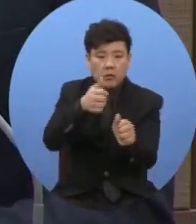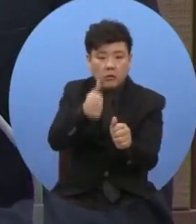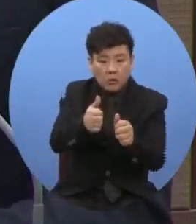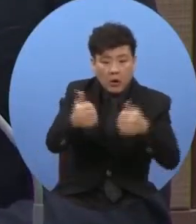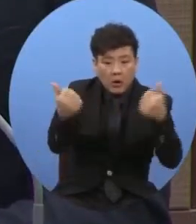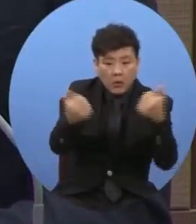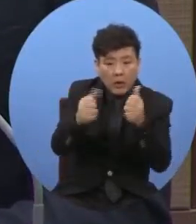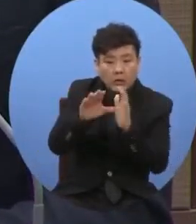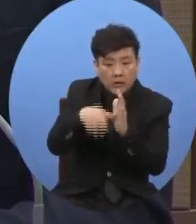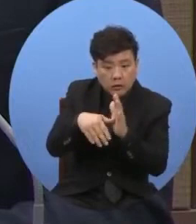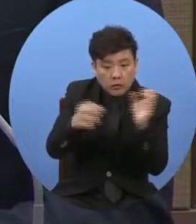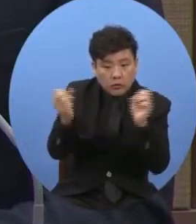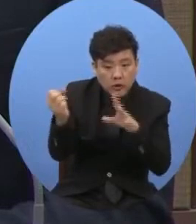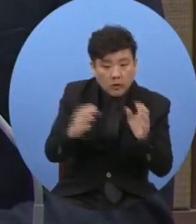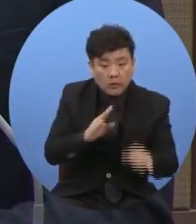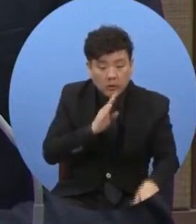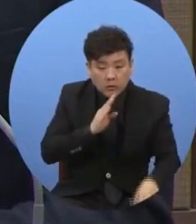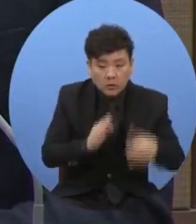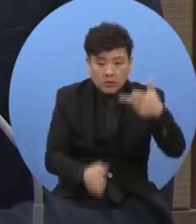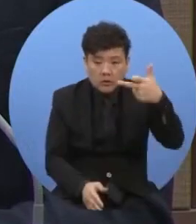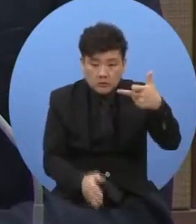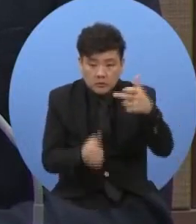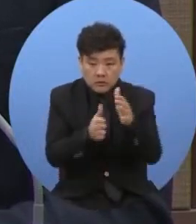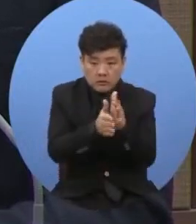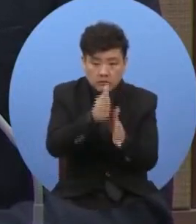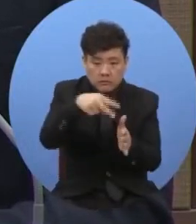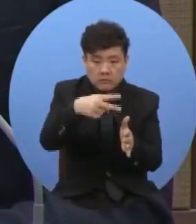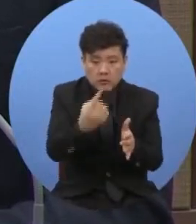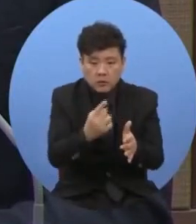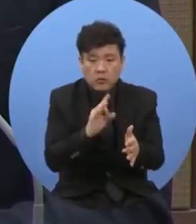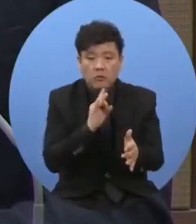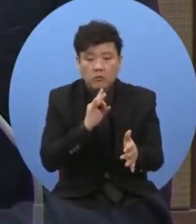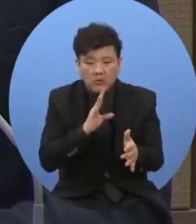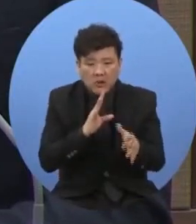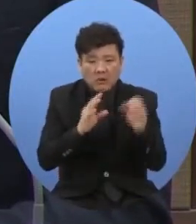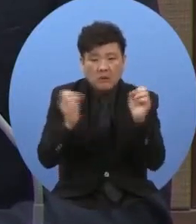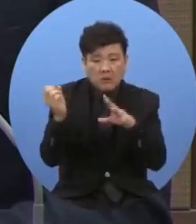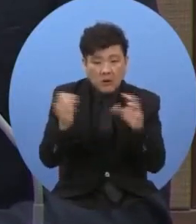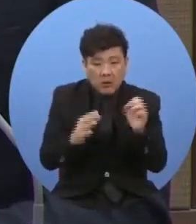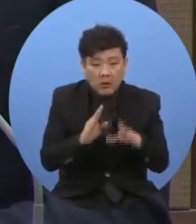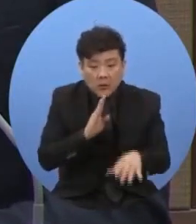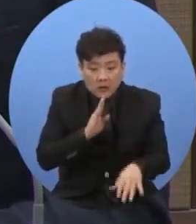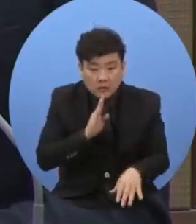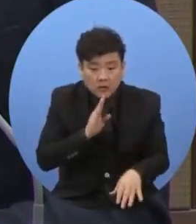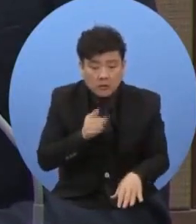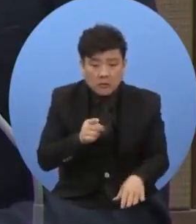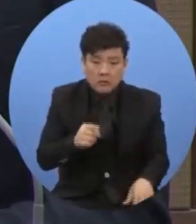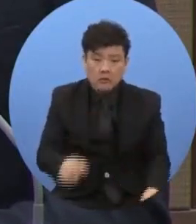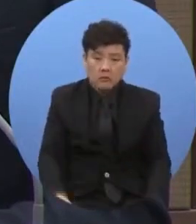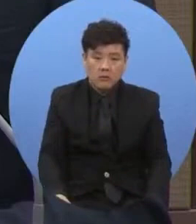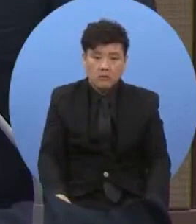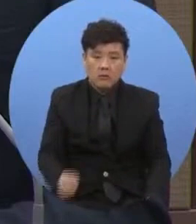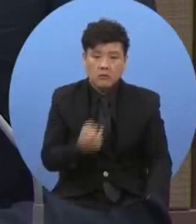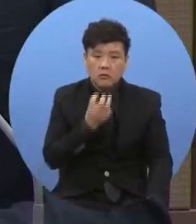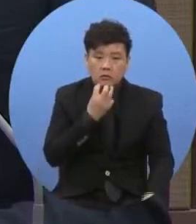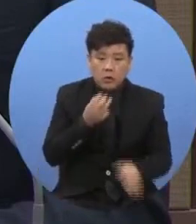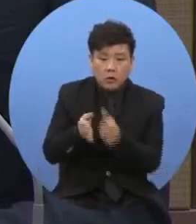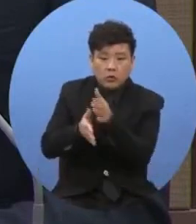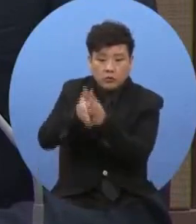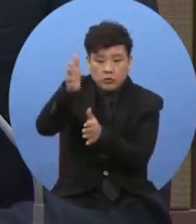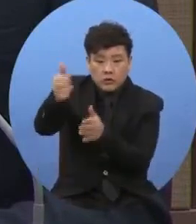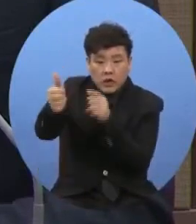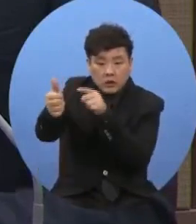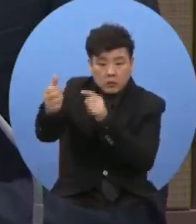대표도 맡고 계시고 네, 하잖아요. 17개 시도마의 어떤 그런 연결고리도 이어가시고 또 무엇보다 지금 서울시 차원에서 방금 이제 시장님도